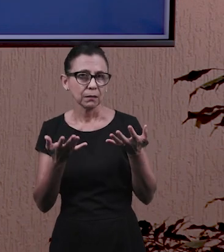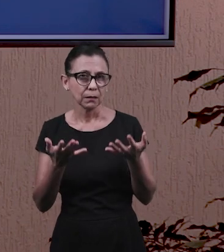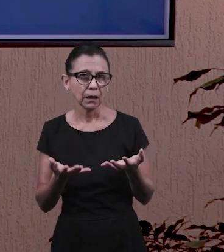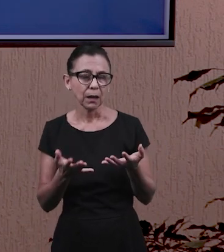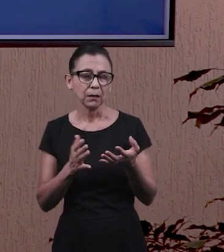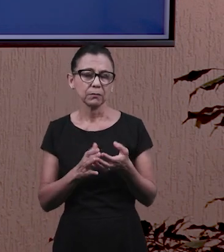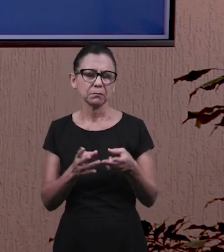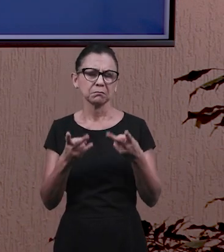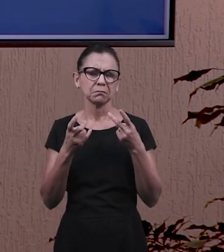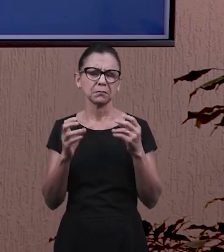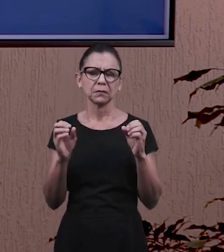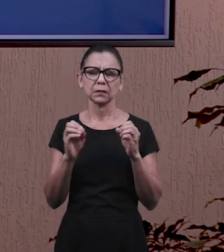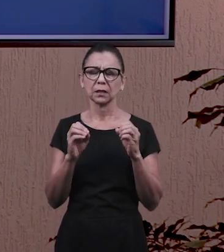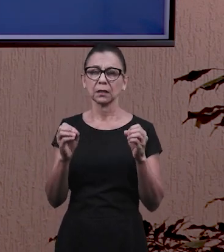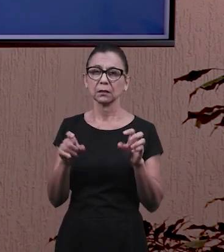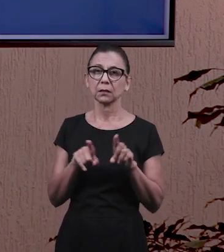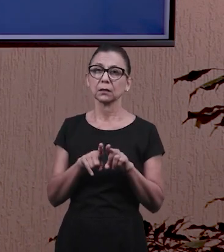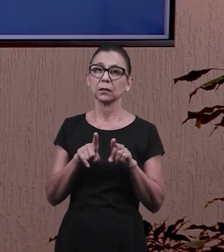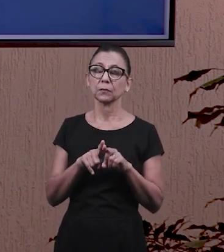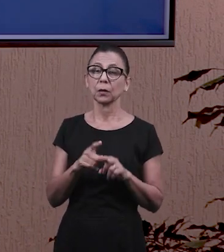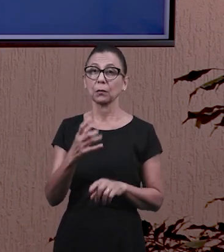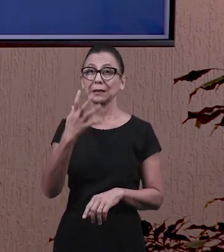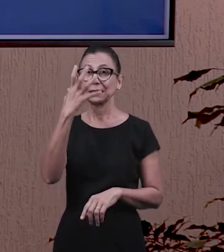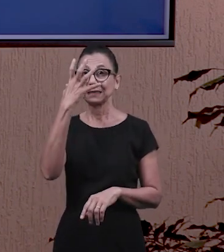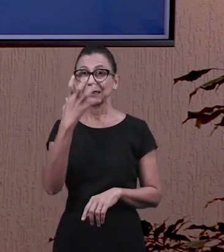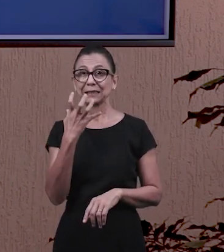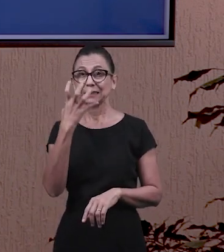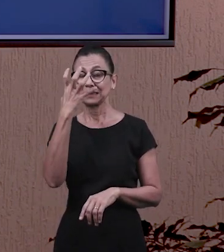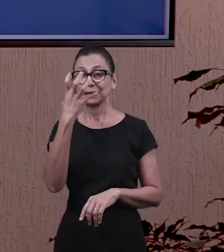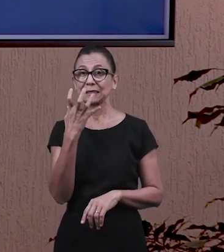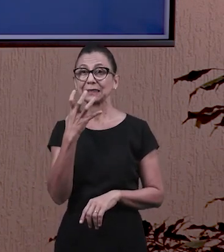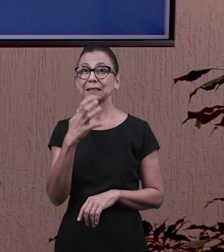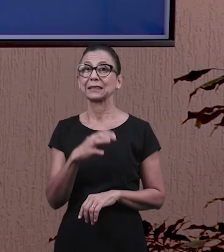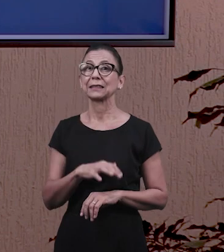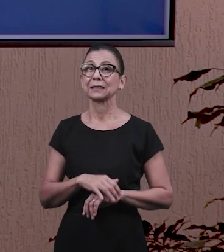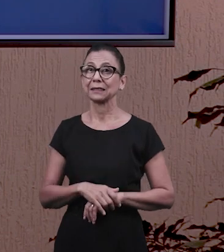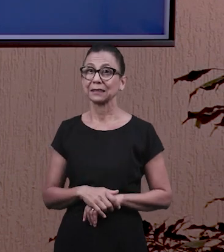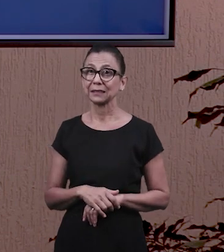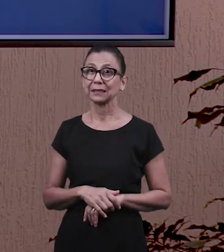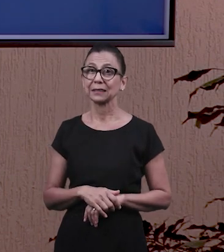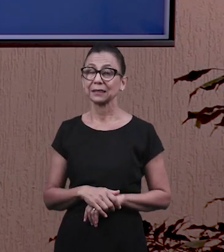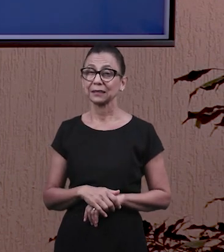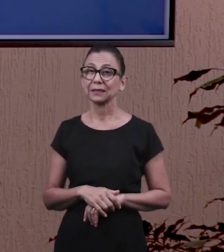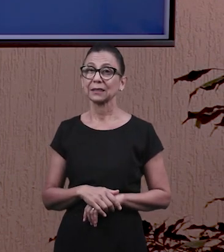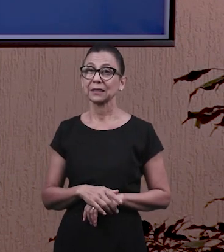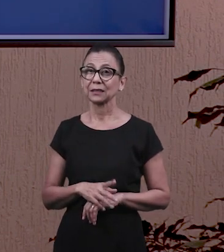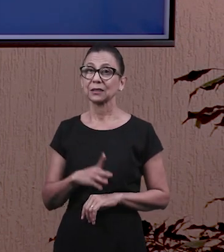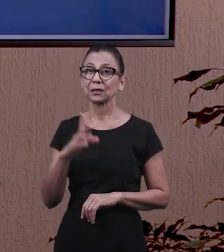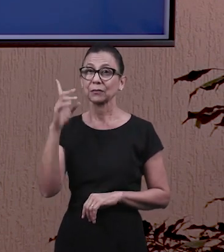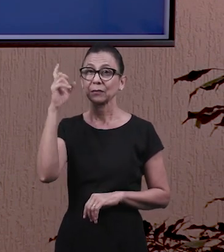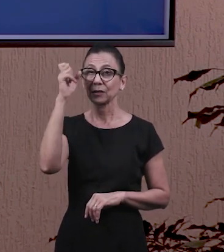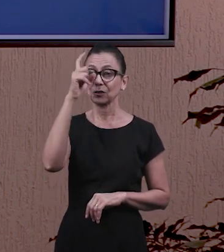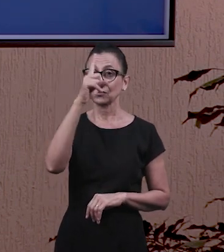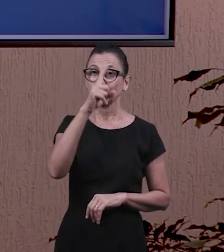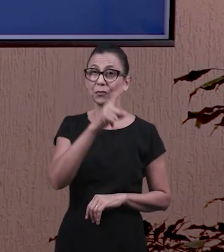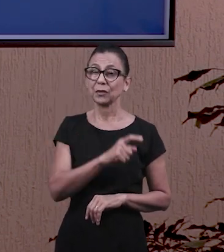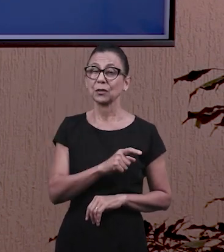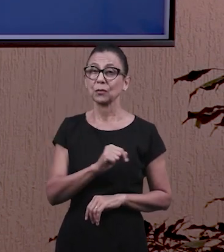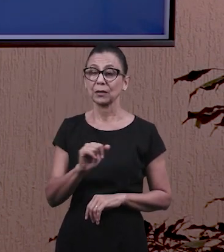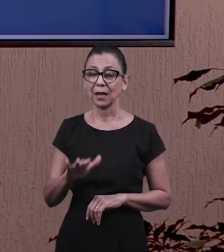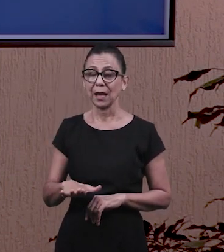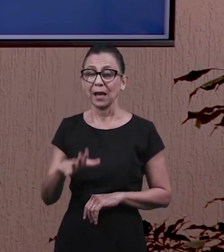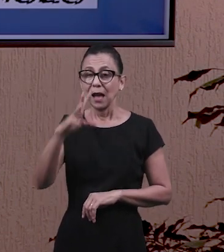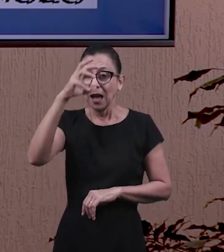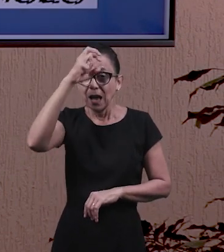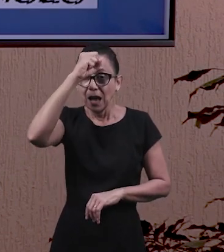peut aller de léger jusqu'à une situation grave qui peut même amener une